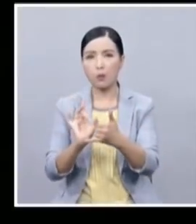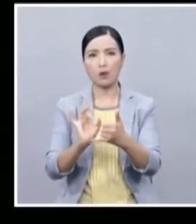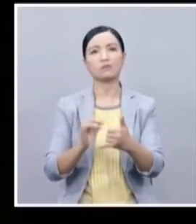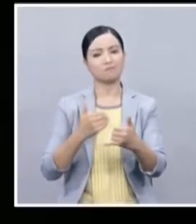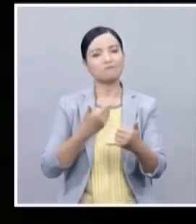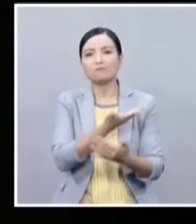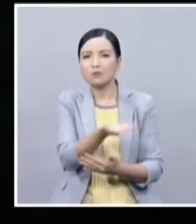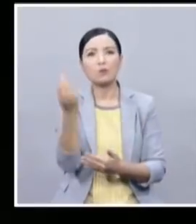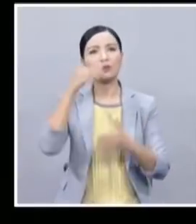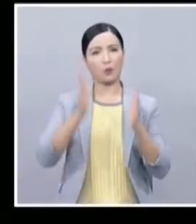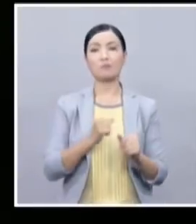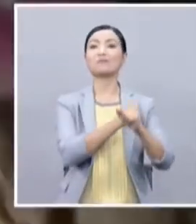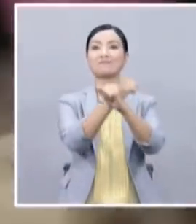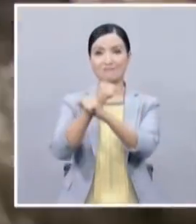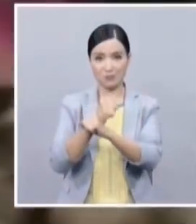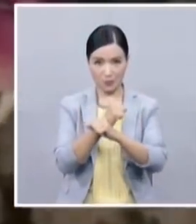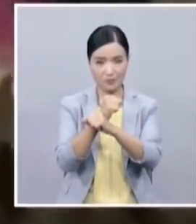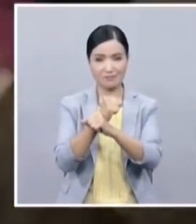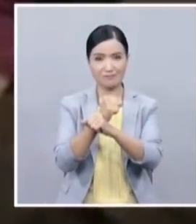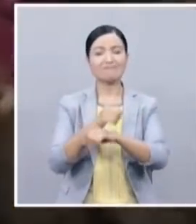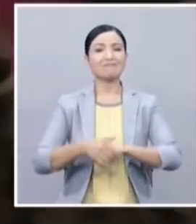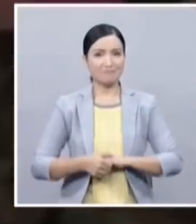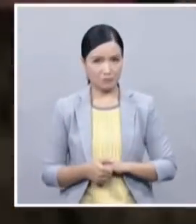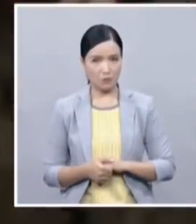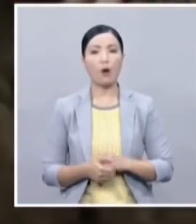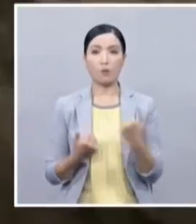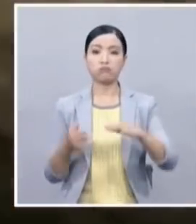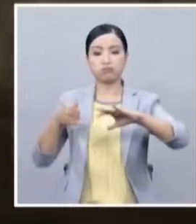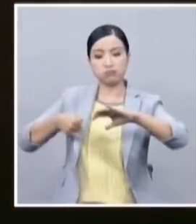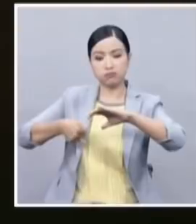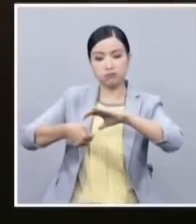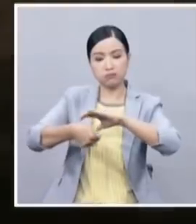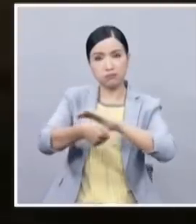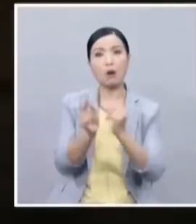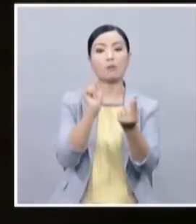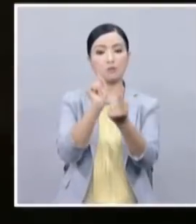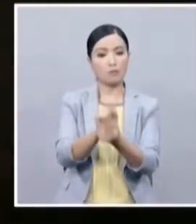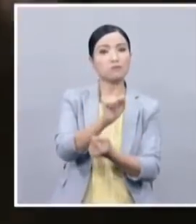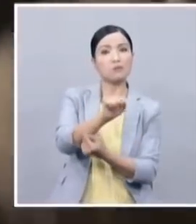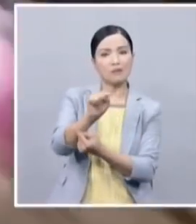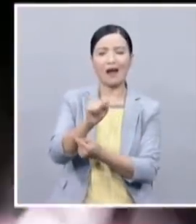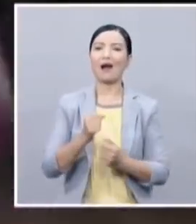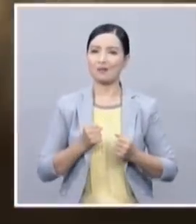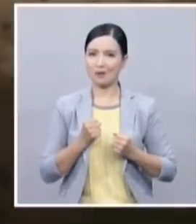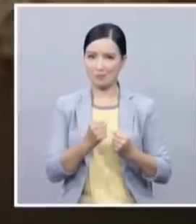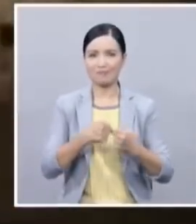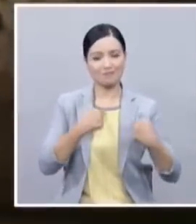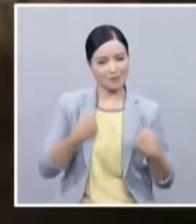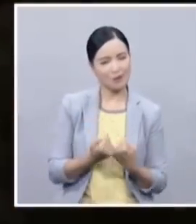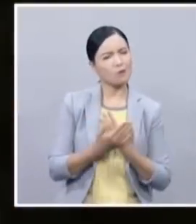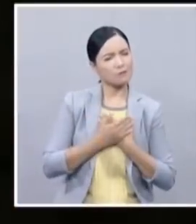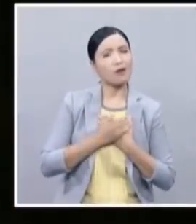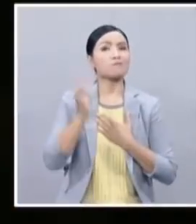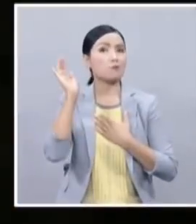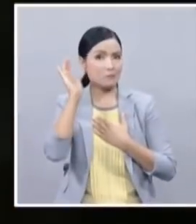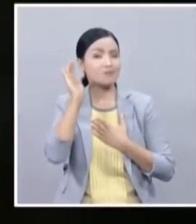สวัสดิภาพทุกคนจบจนถึงวินาทีที่ชุดดำน้ำกู้ภัยได้เข้าไปพบอีกทั้งด้วยกำลังใจพลังแห่งความรักความศรัทธ